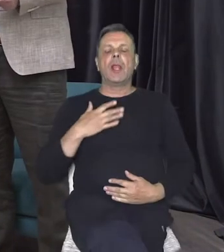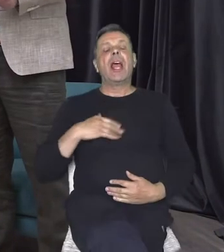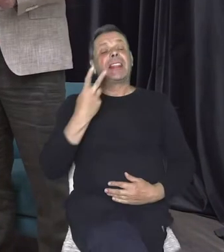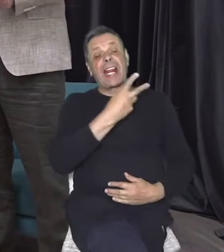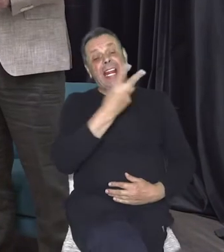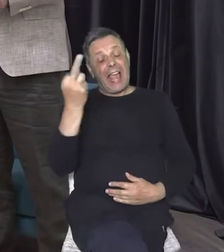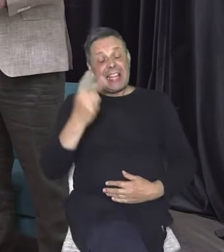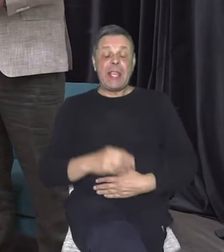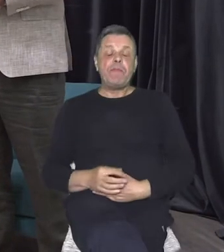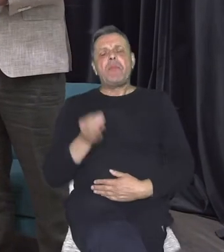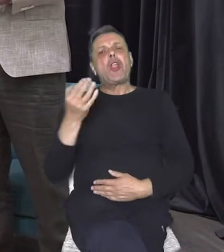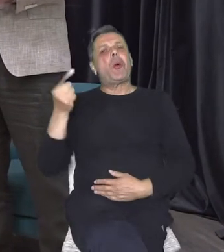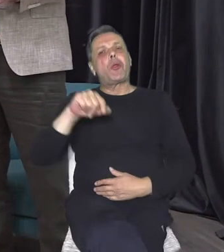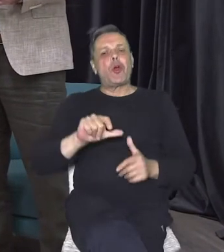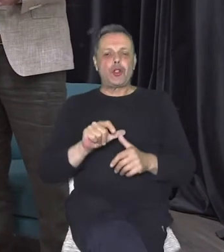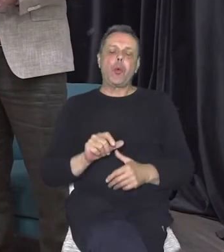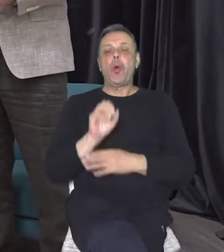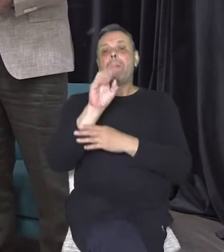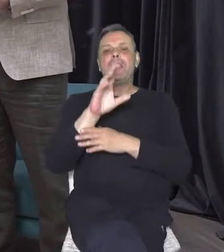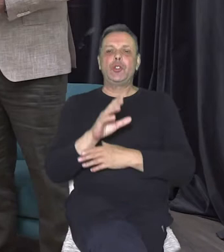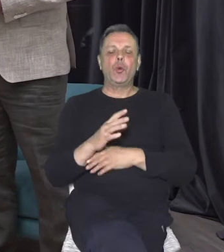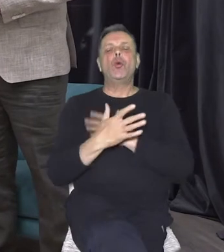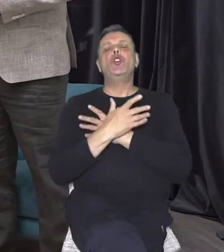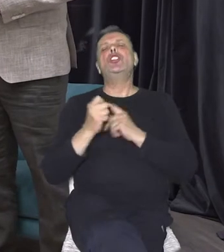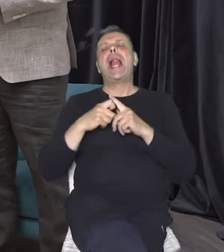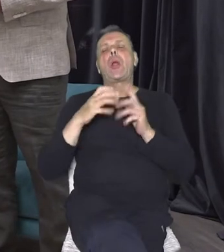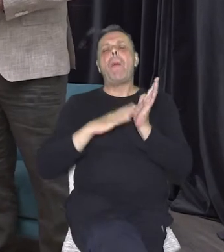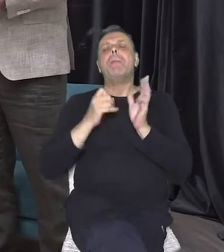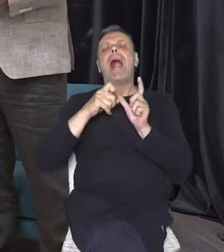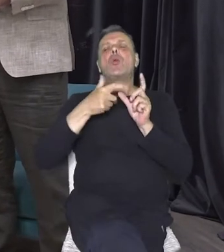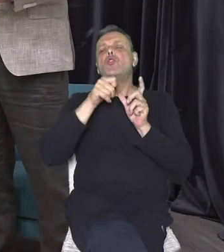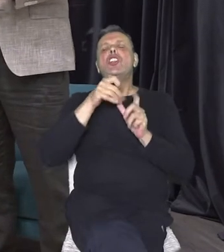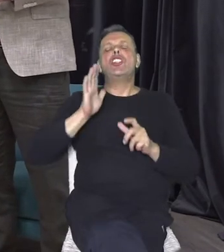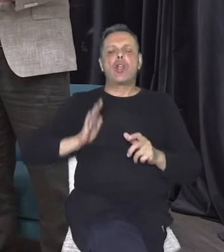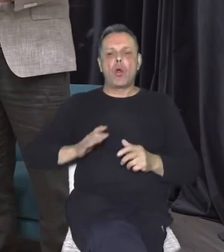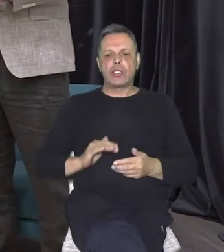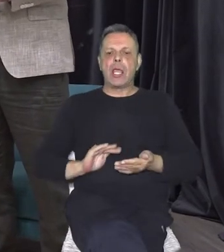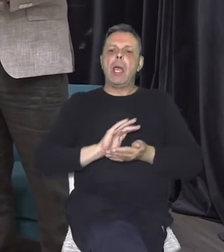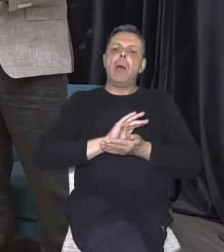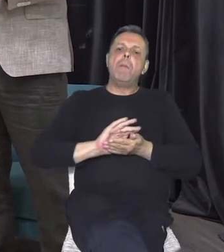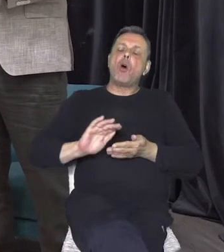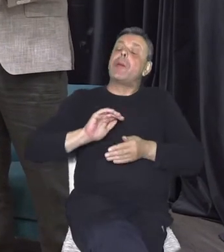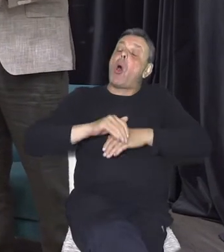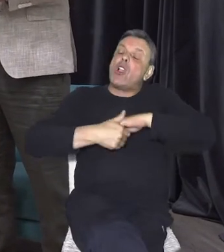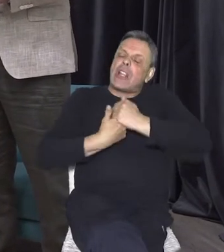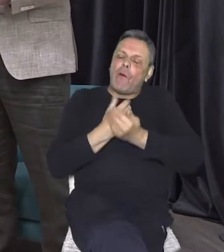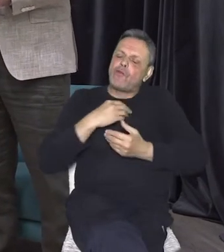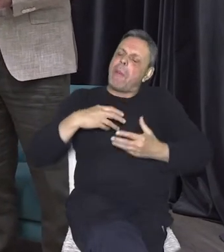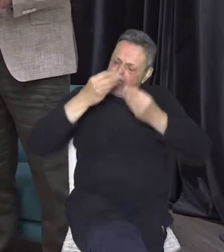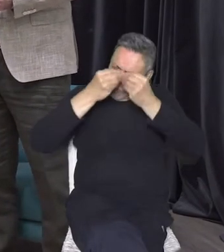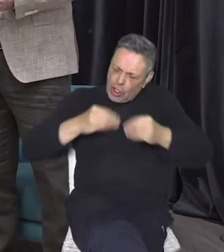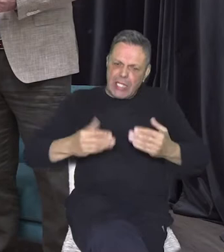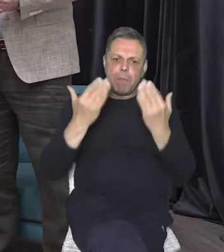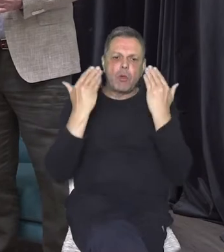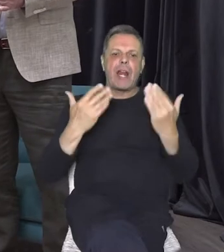Drage gledateljice i gledatelji, dobro mi došli u emisiju Željko Marušić i gosti. Posebno zadovoljstvo i čast mi